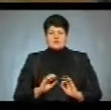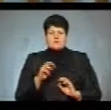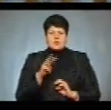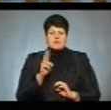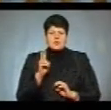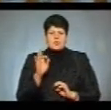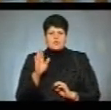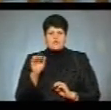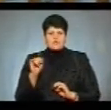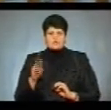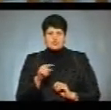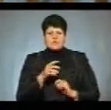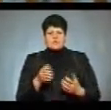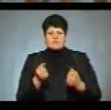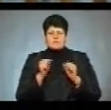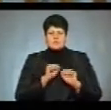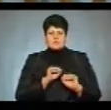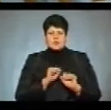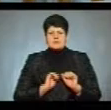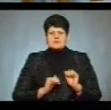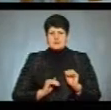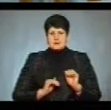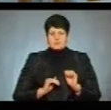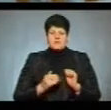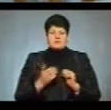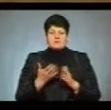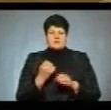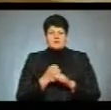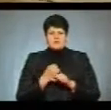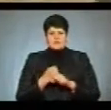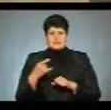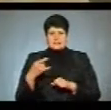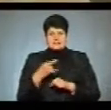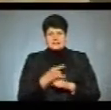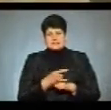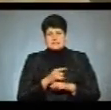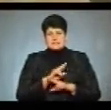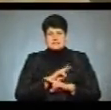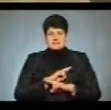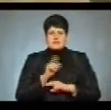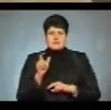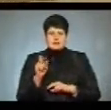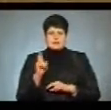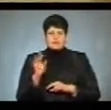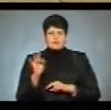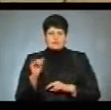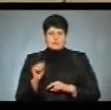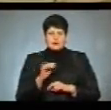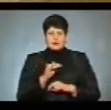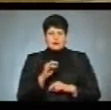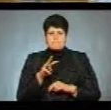Ковальчук. Його підтримав і адвокат підприємця, у фірмі якого працювала таксистом загибла Євгенія Кордупель, Юрій